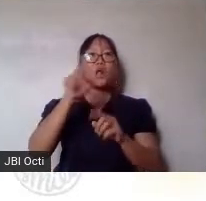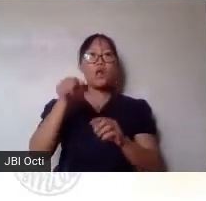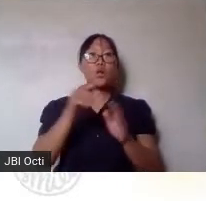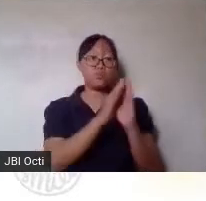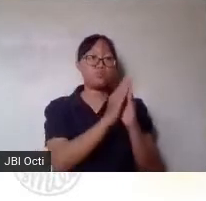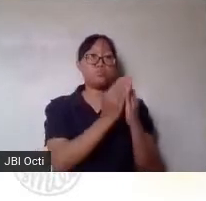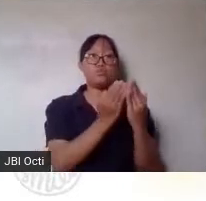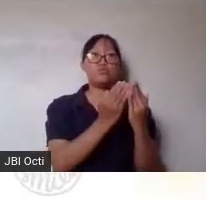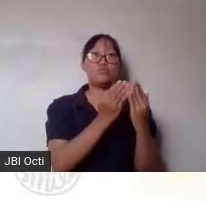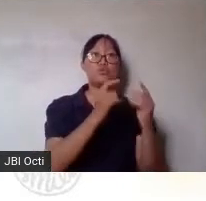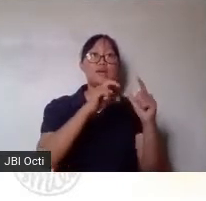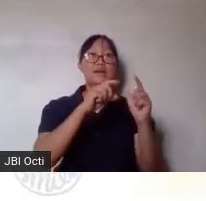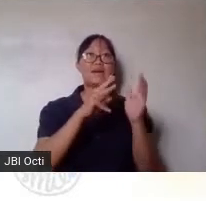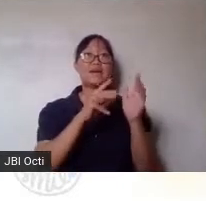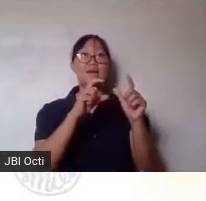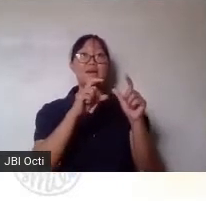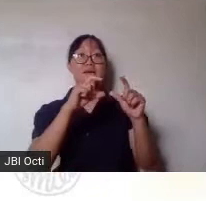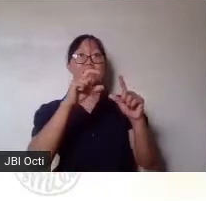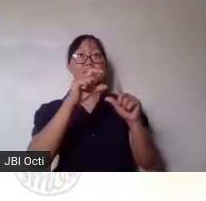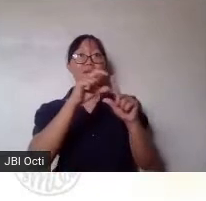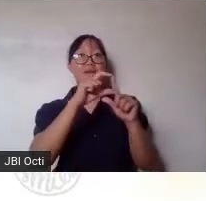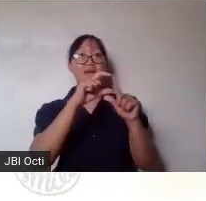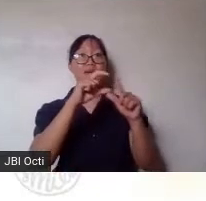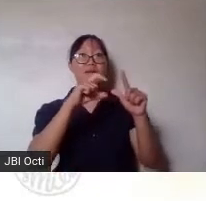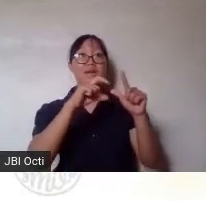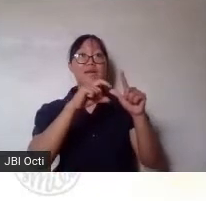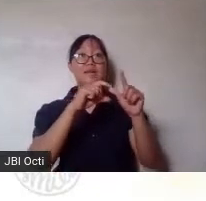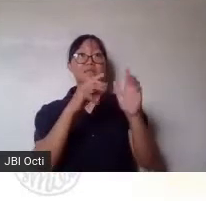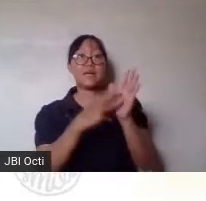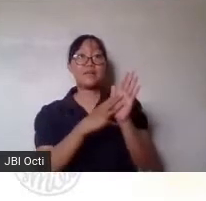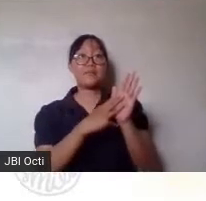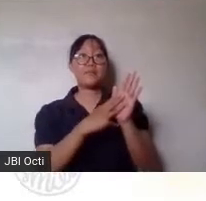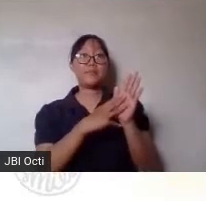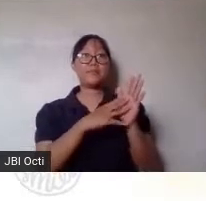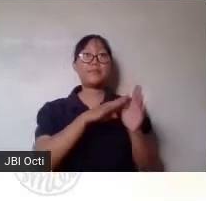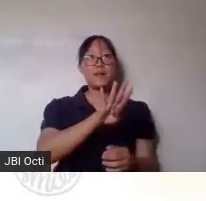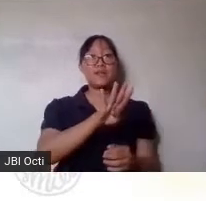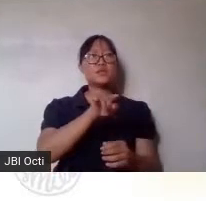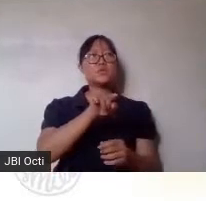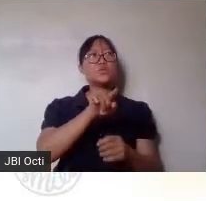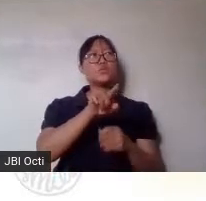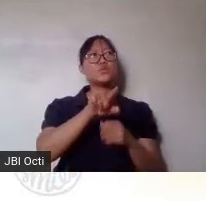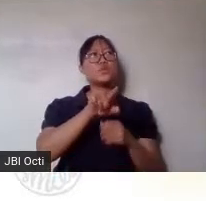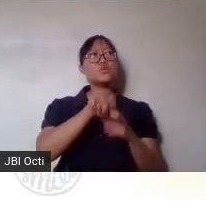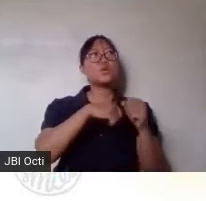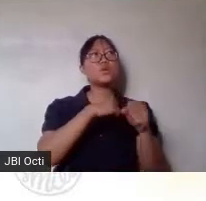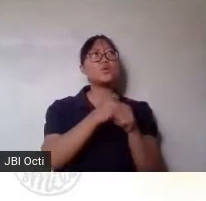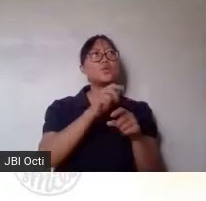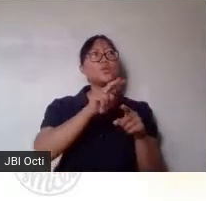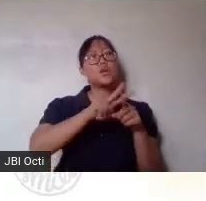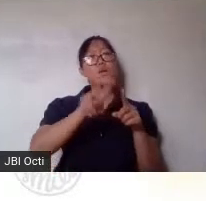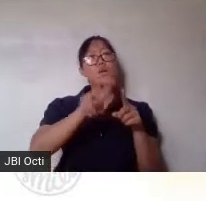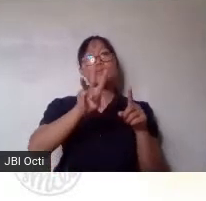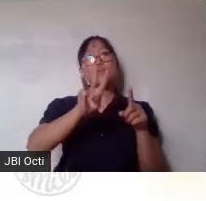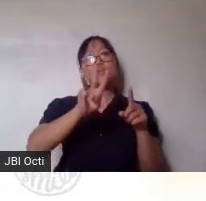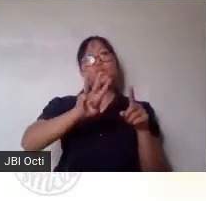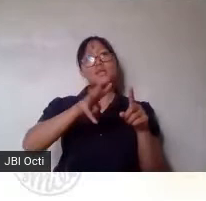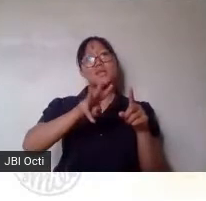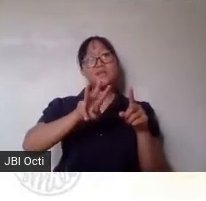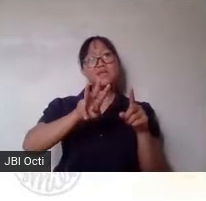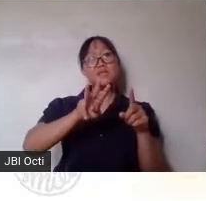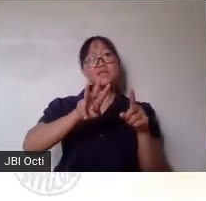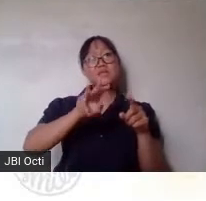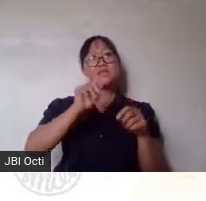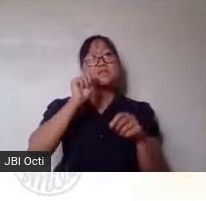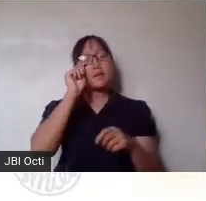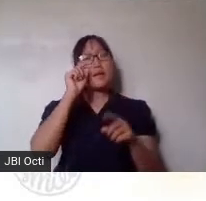itu kriteria sebelum tahun 2013. Sementara DSM singkatan dari Diagnostic